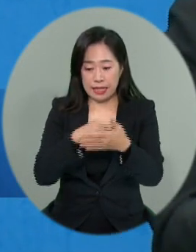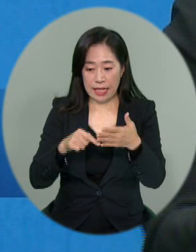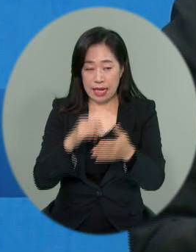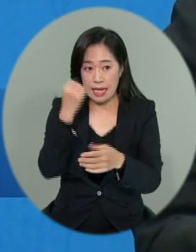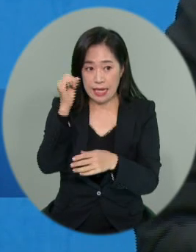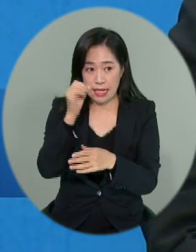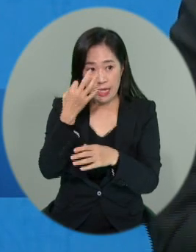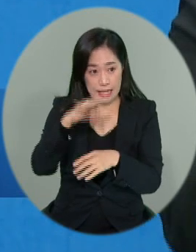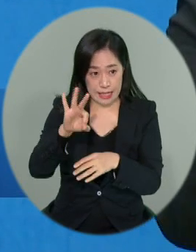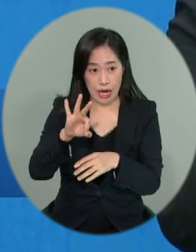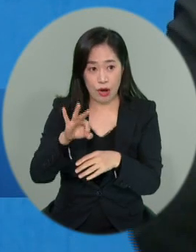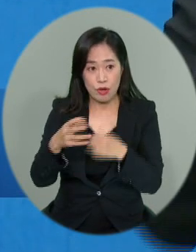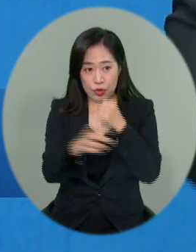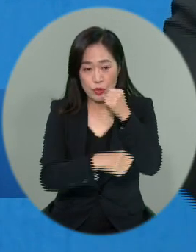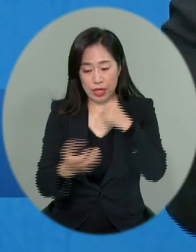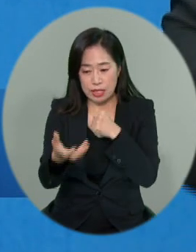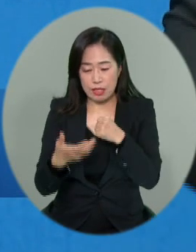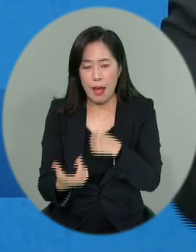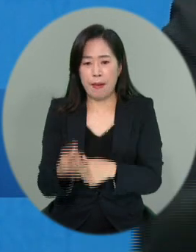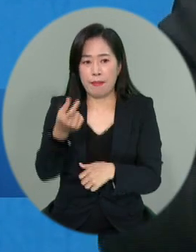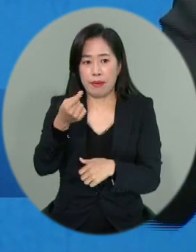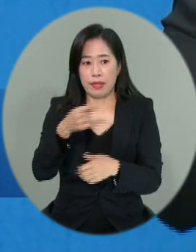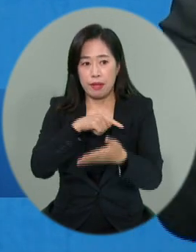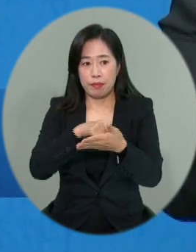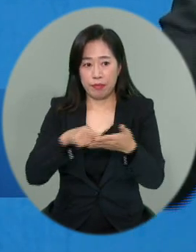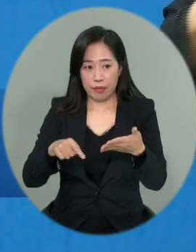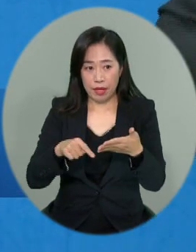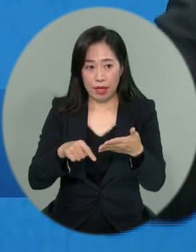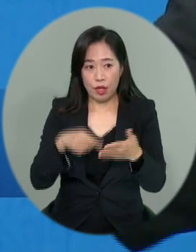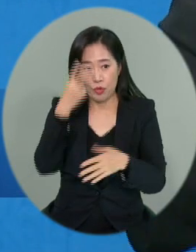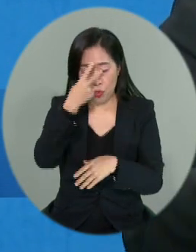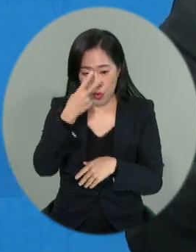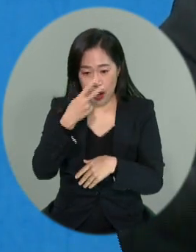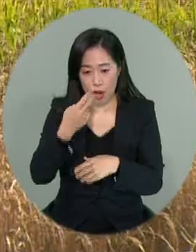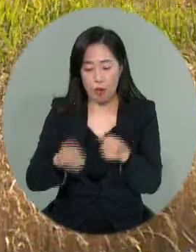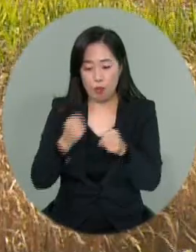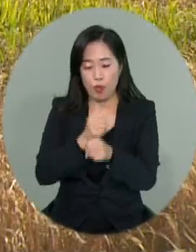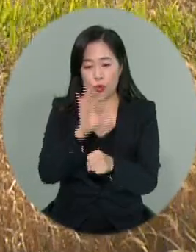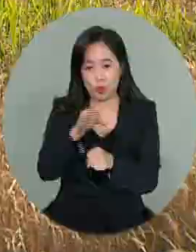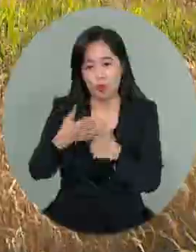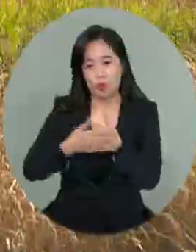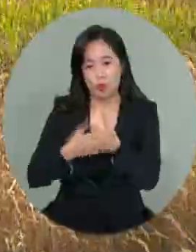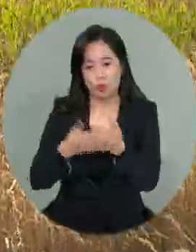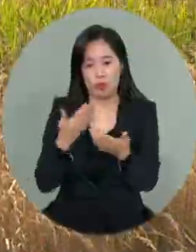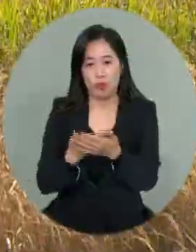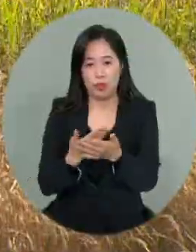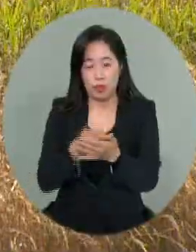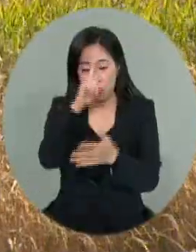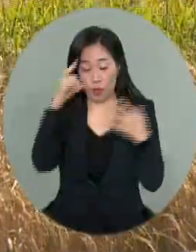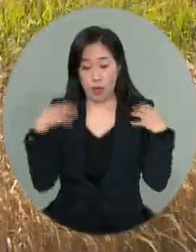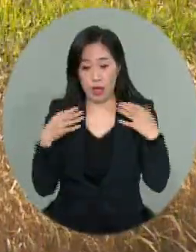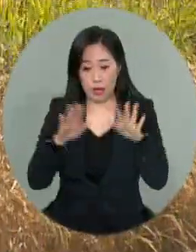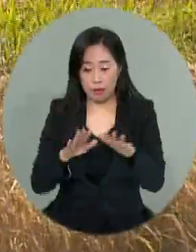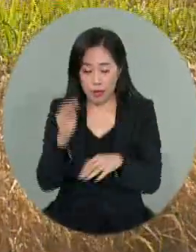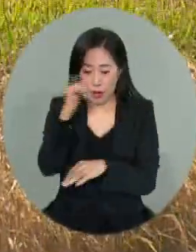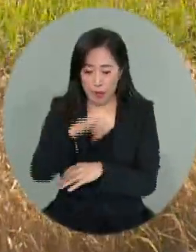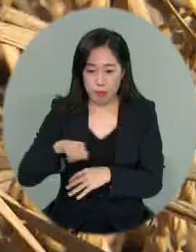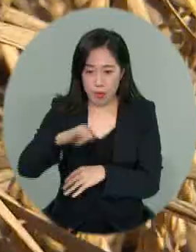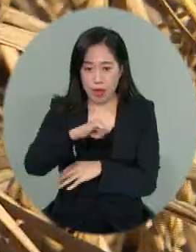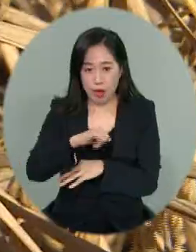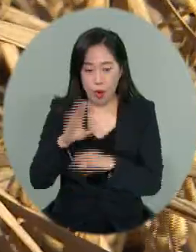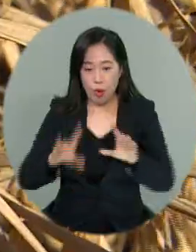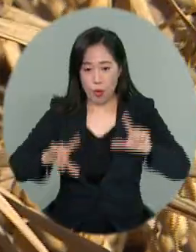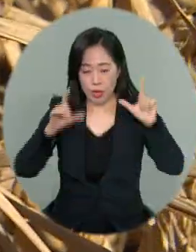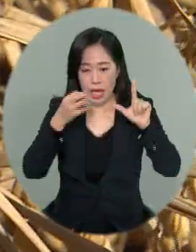이전에 조속한 피해 조사와 복구비를 지원해 주십시오. 정부는 이번 벼멸구 피해가